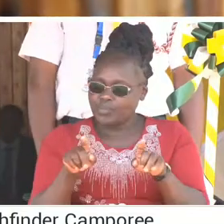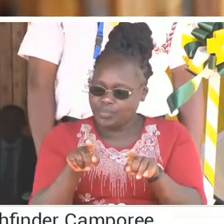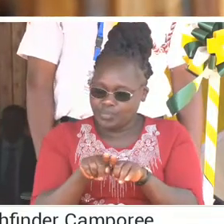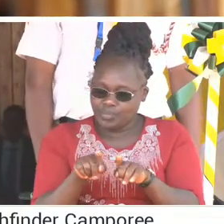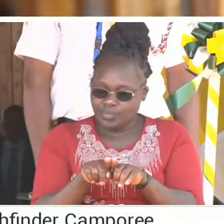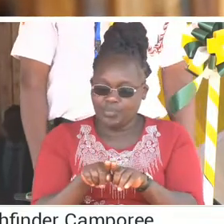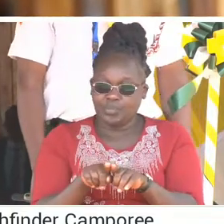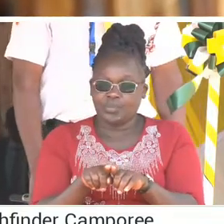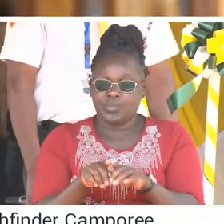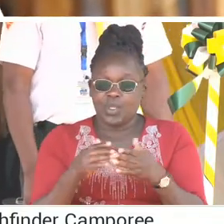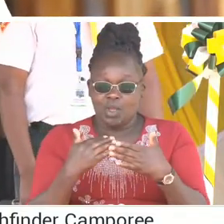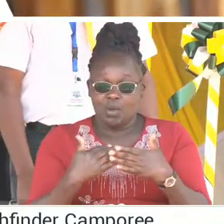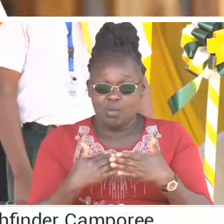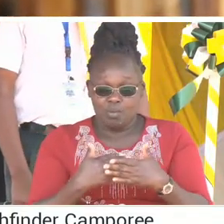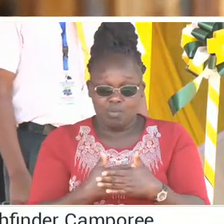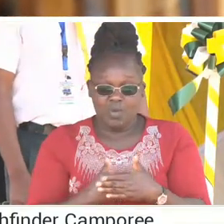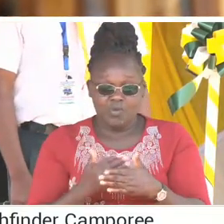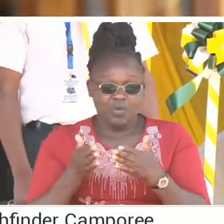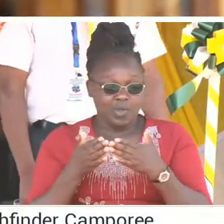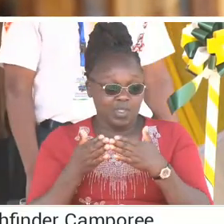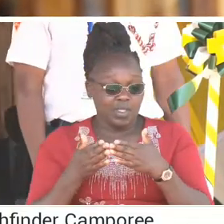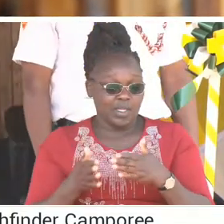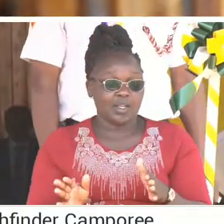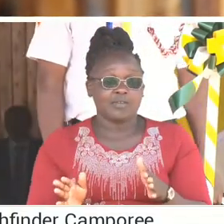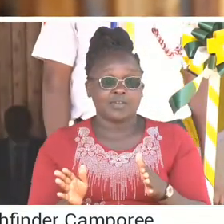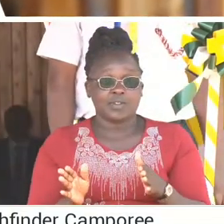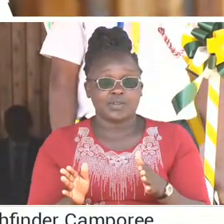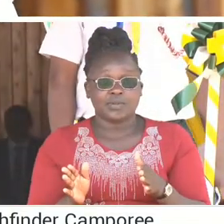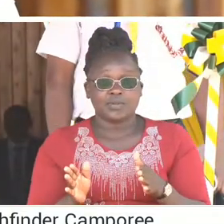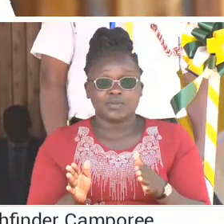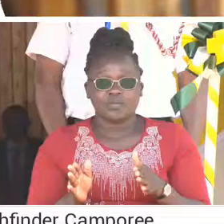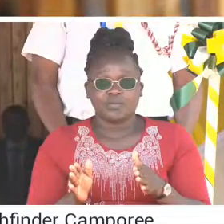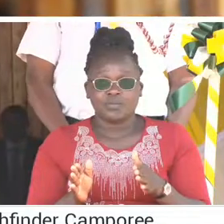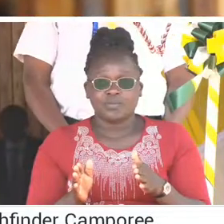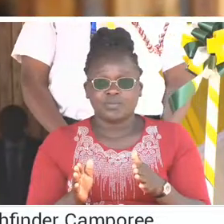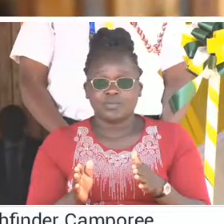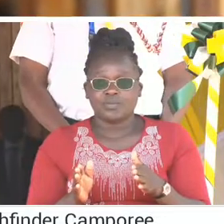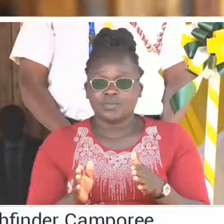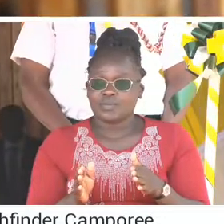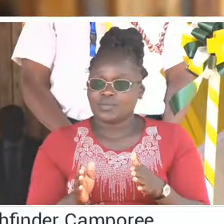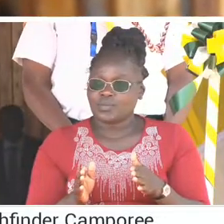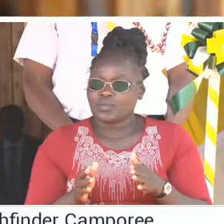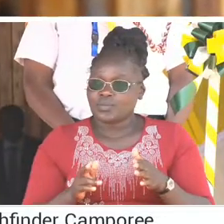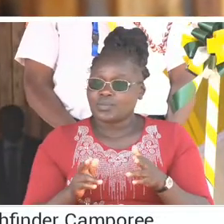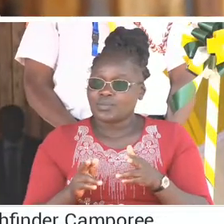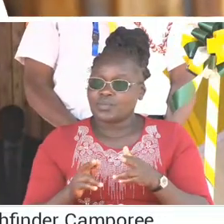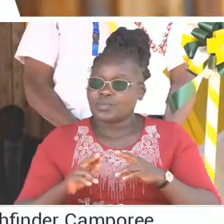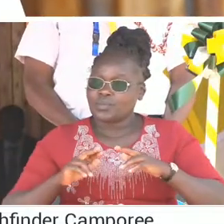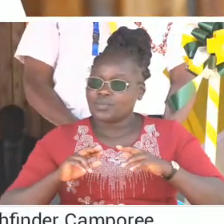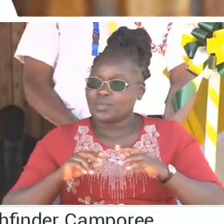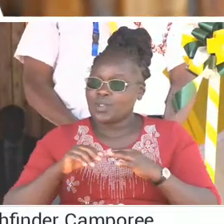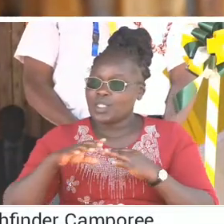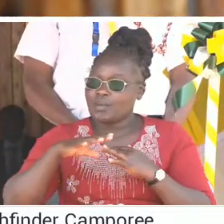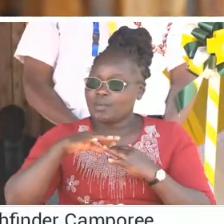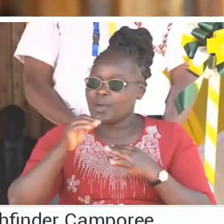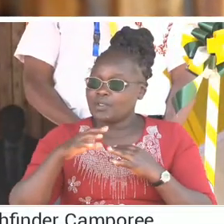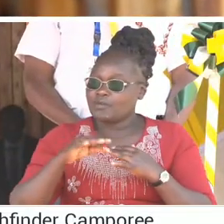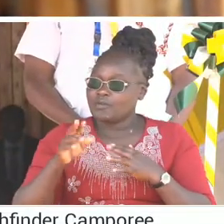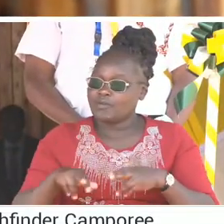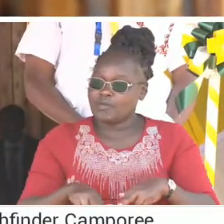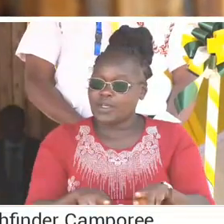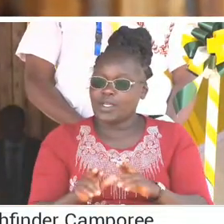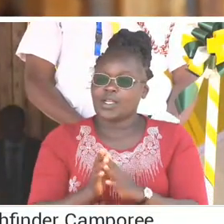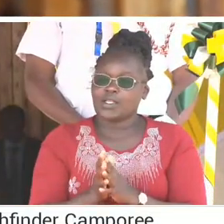kuondoka kutawanyika gwaride arena, wafumbuzi na watafuta njia walijulishwa kuwa kiini cha mkutano huu